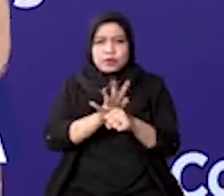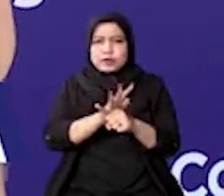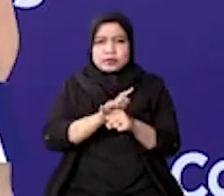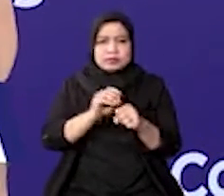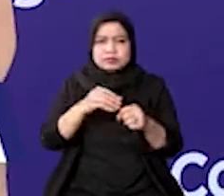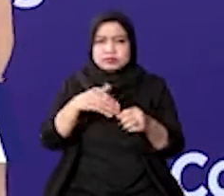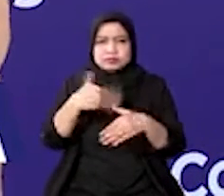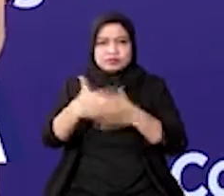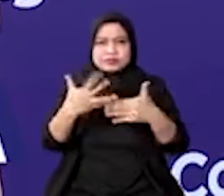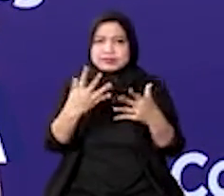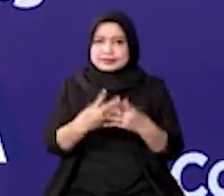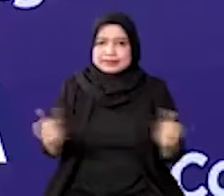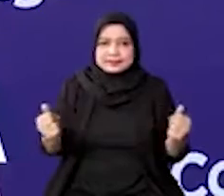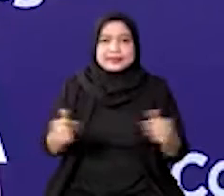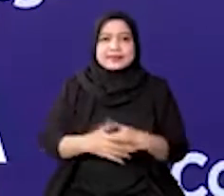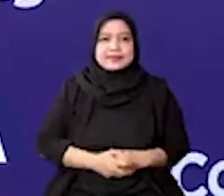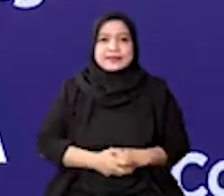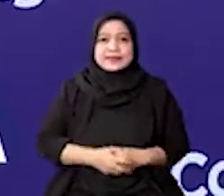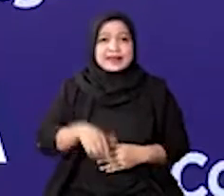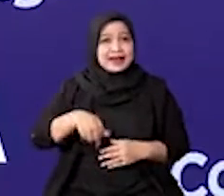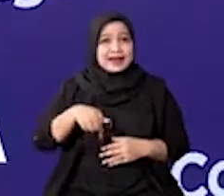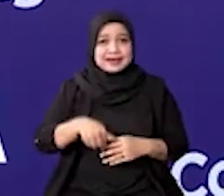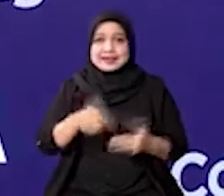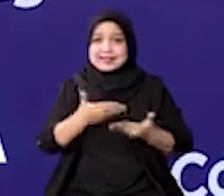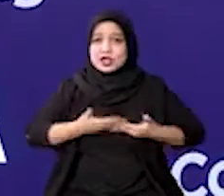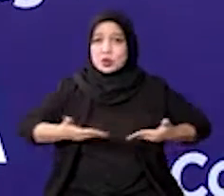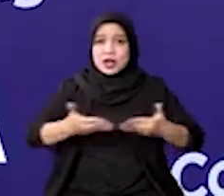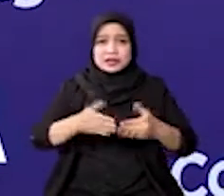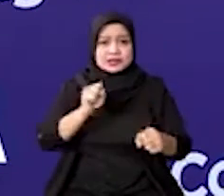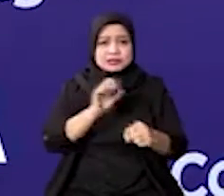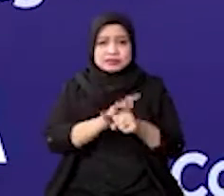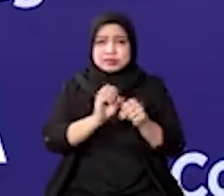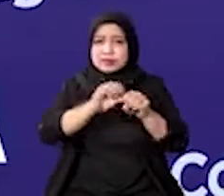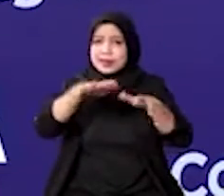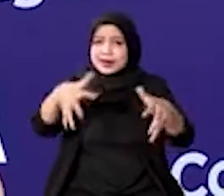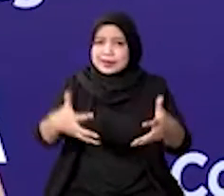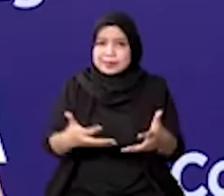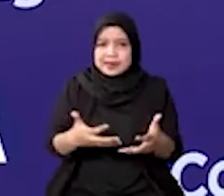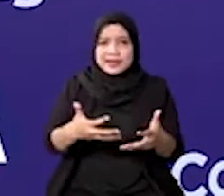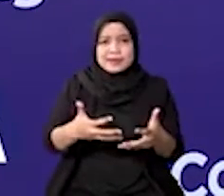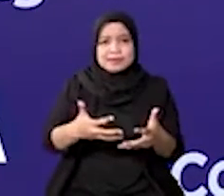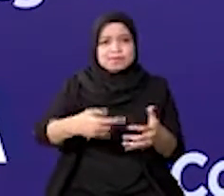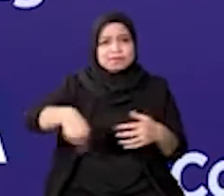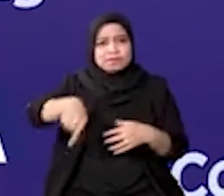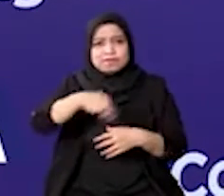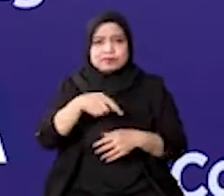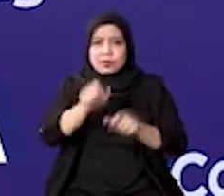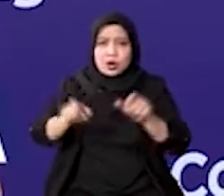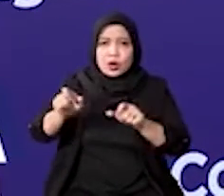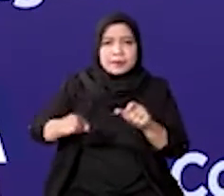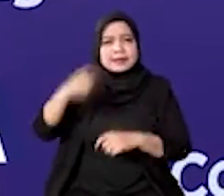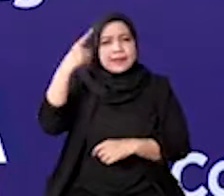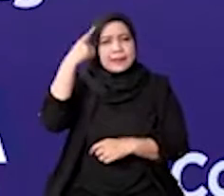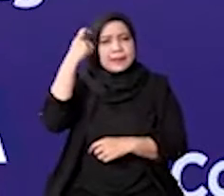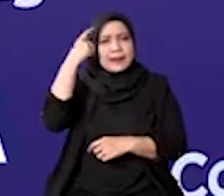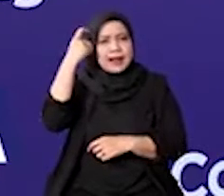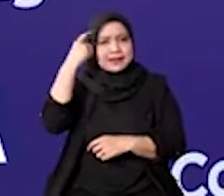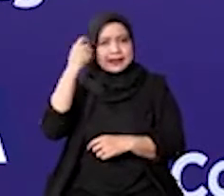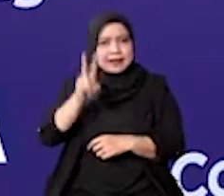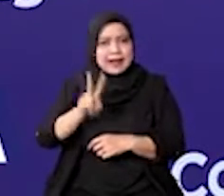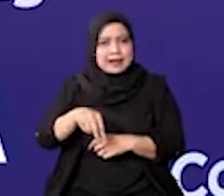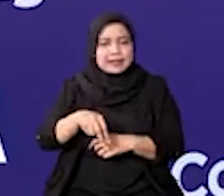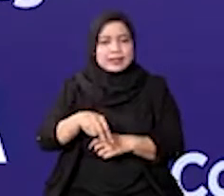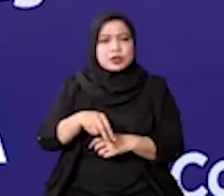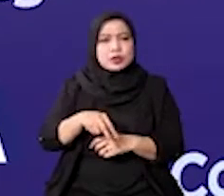yang terjadi masa pandemi memberikan kita pelajaran ee atau memberikan manusia pelajaran untuk bisa kembali kepada